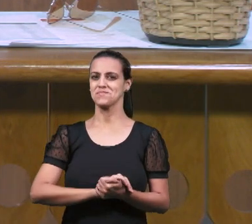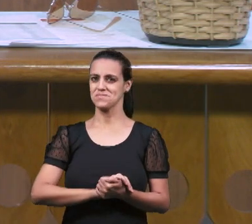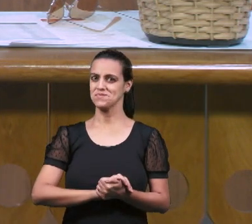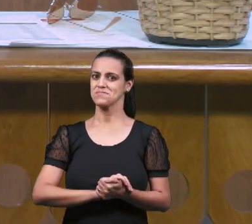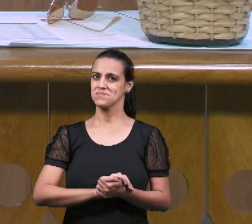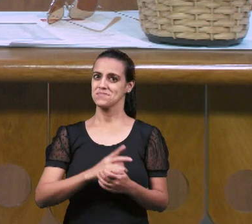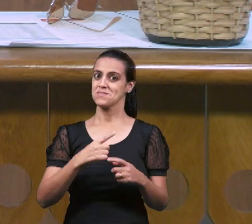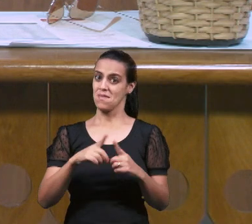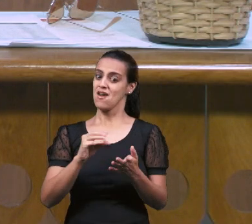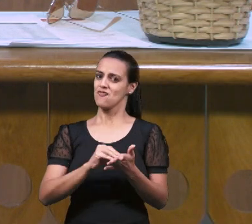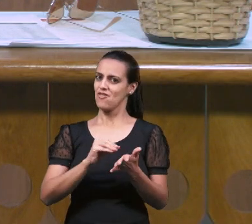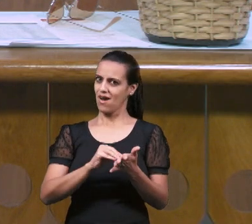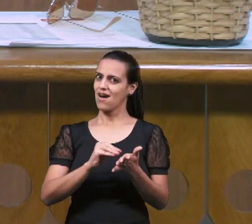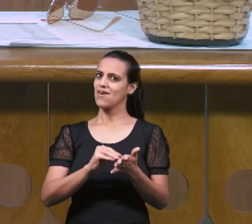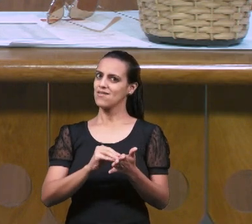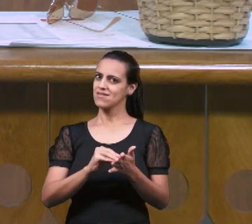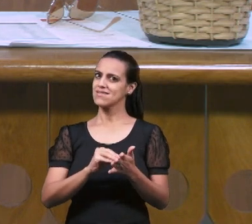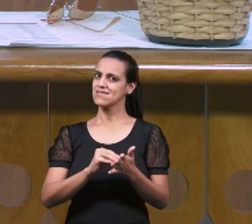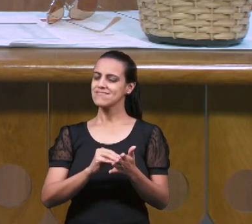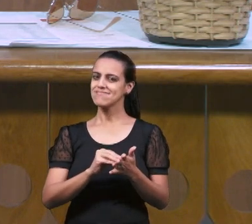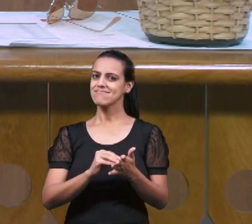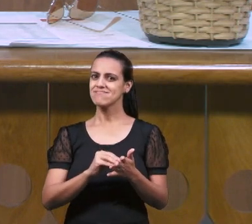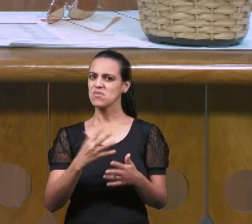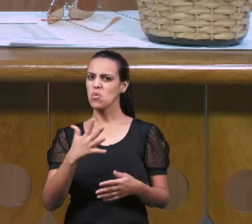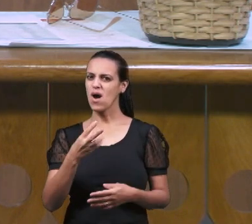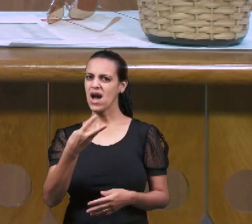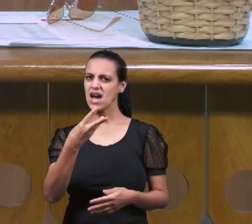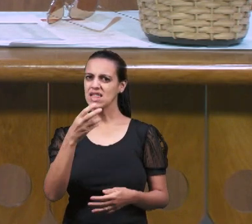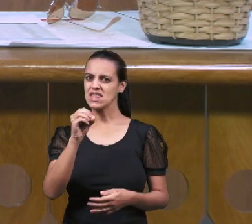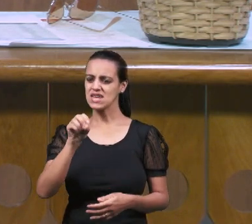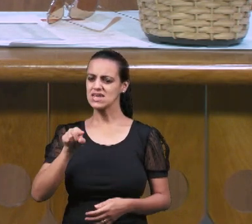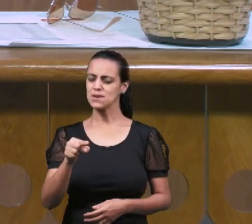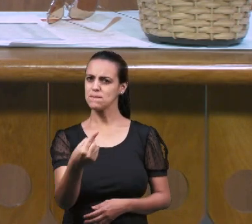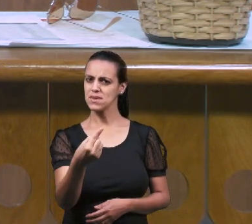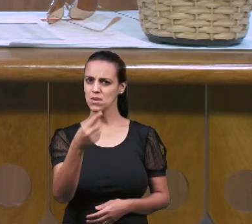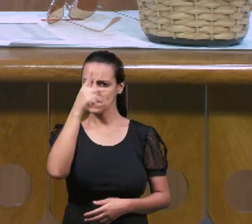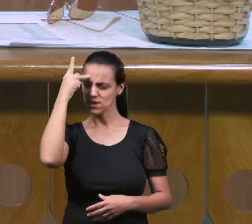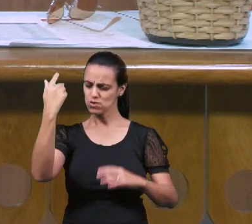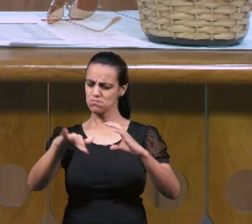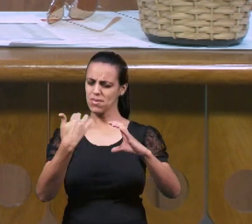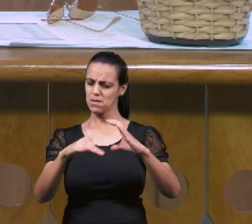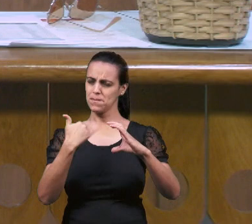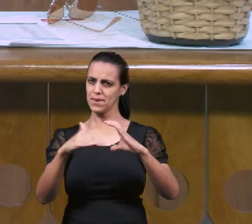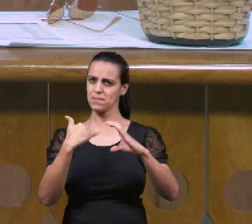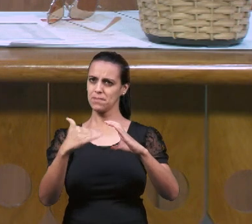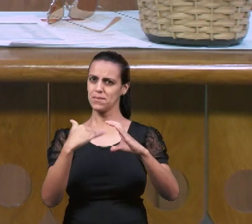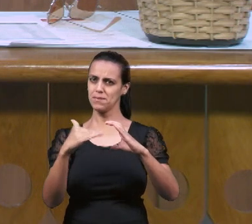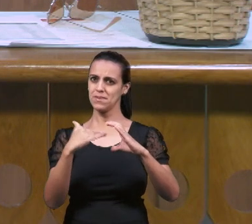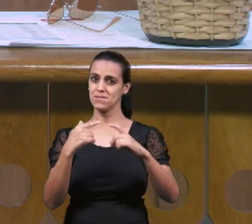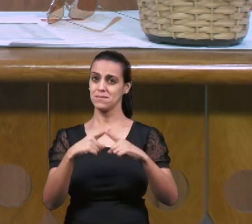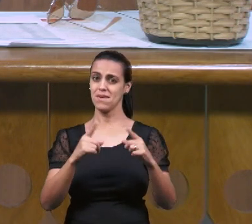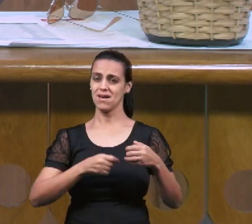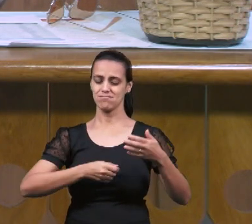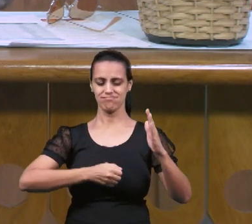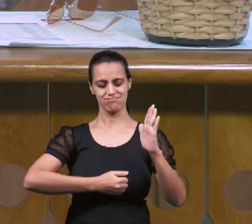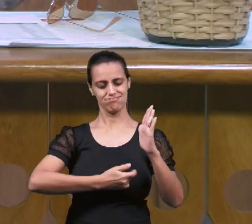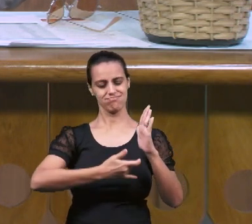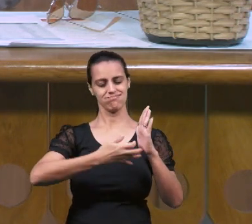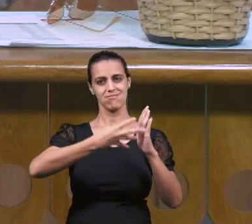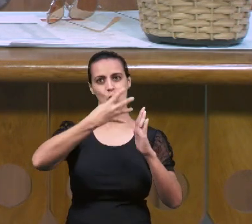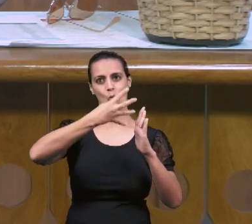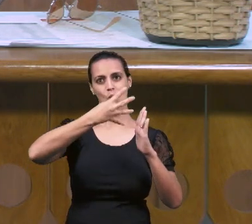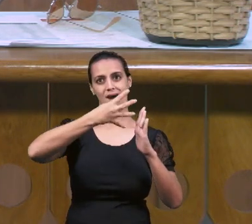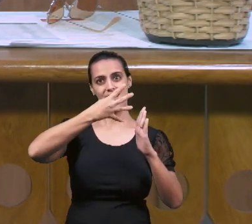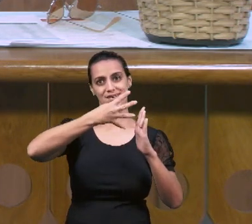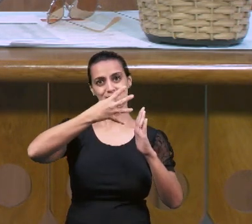celui qui a la plus grande participation, presque 30 000 participations, mais il se trouve en 4e place. Parce que le 1er place se